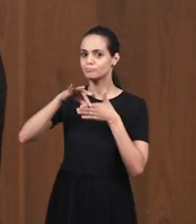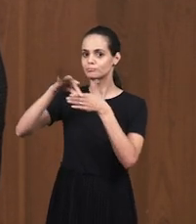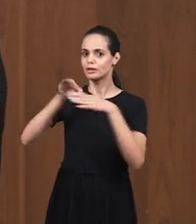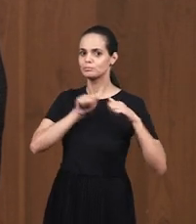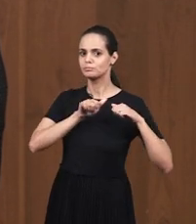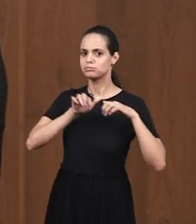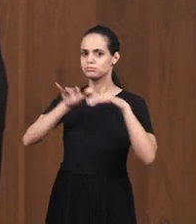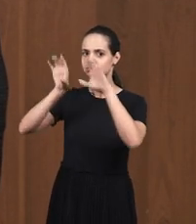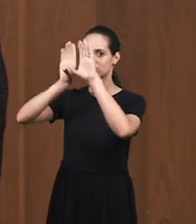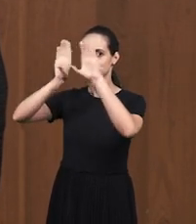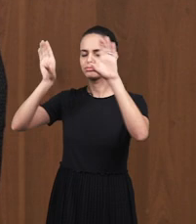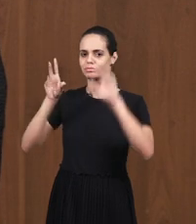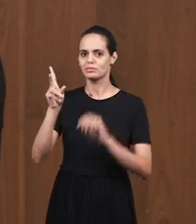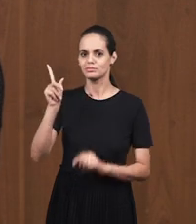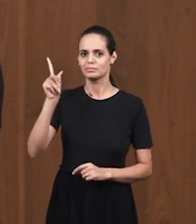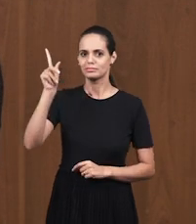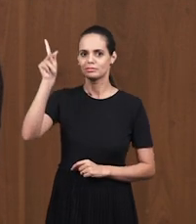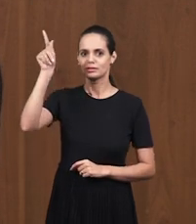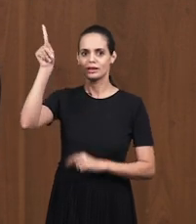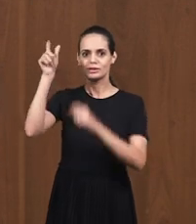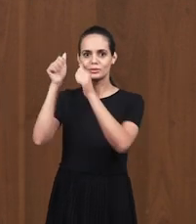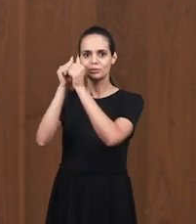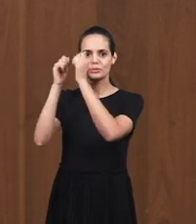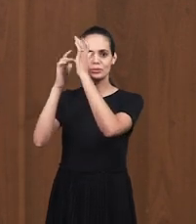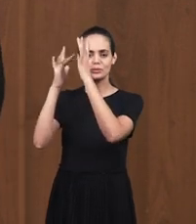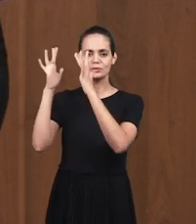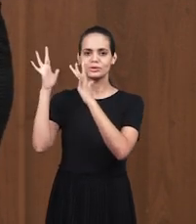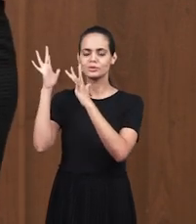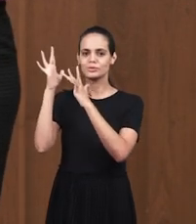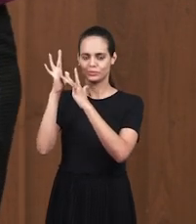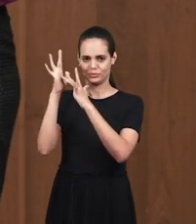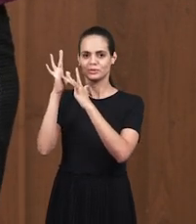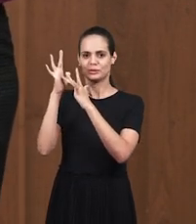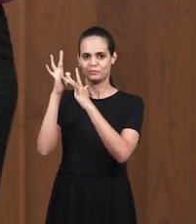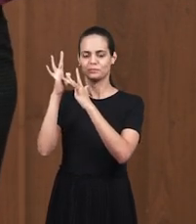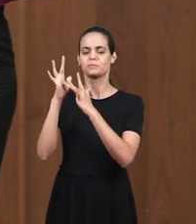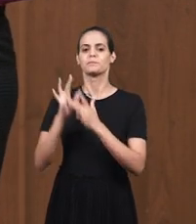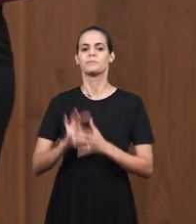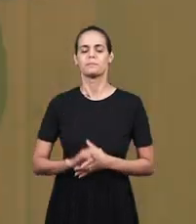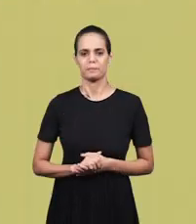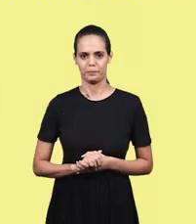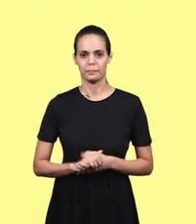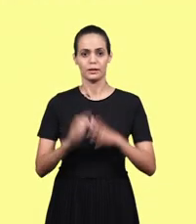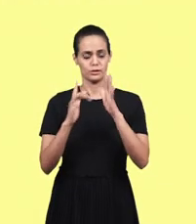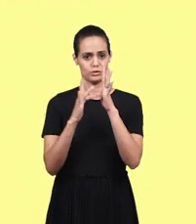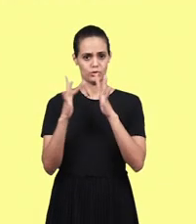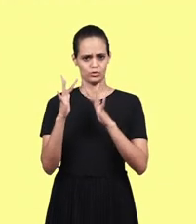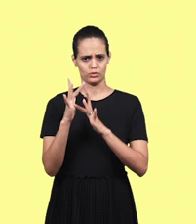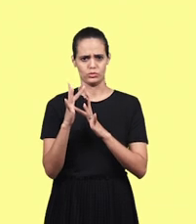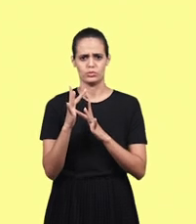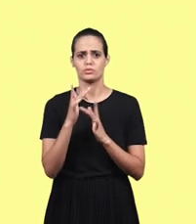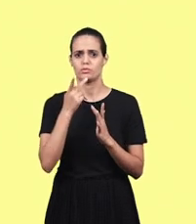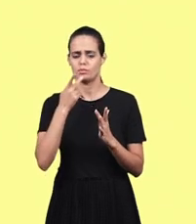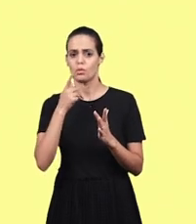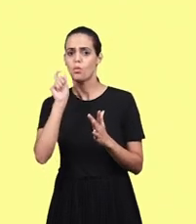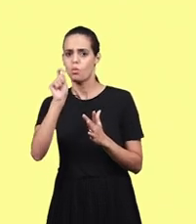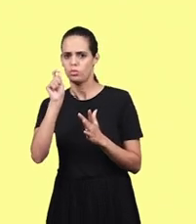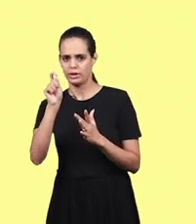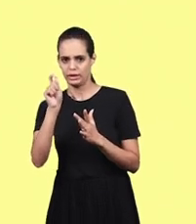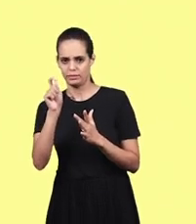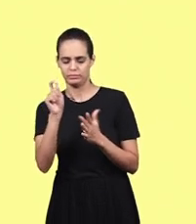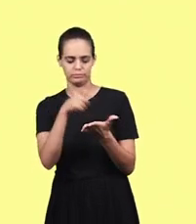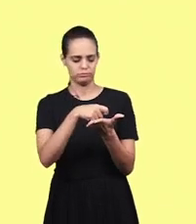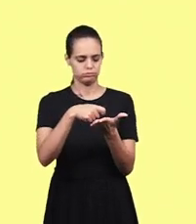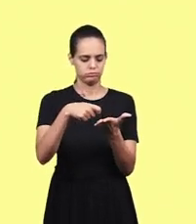принести нам спасение, забрать нас на небо, жить с Иисусом в вечности. Посмотрите, что Иисус сказал. Написано в Библии: «Я